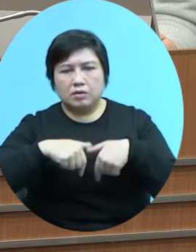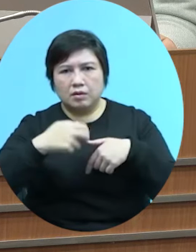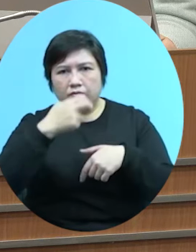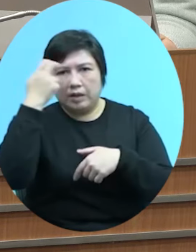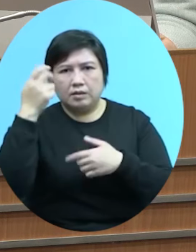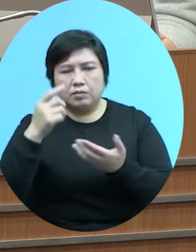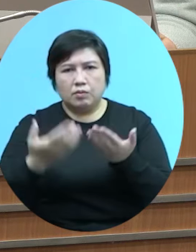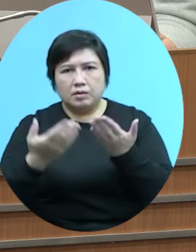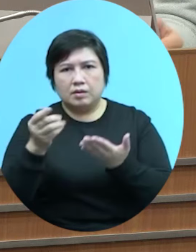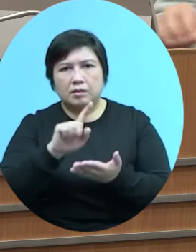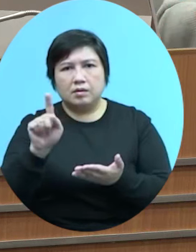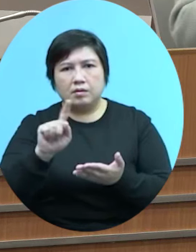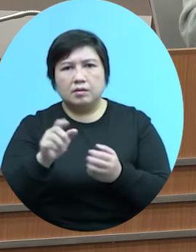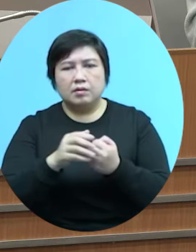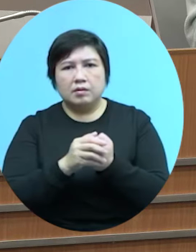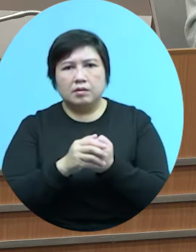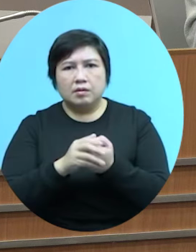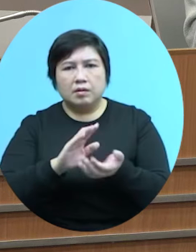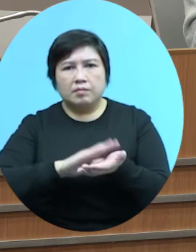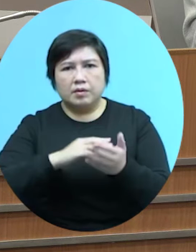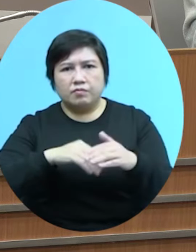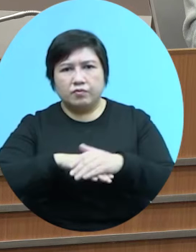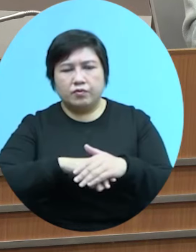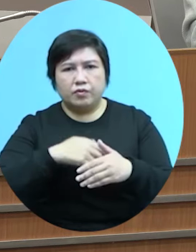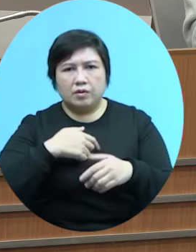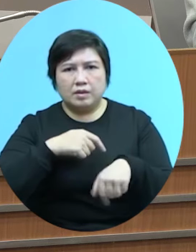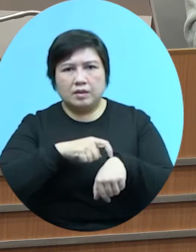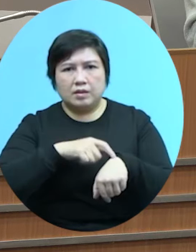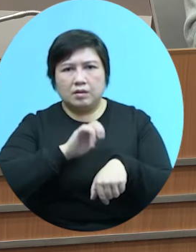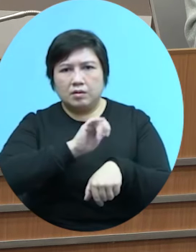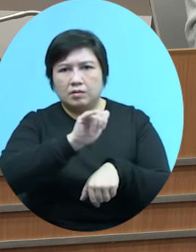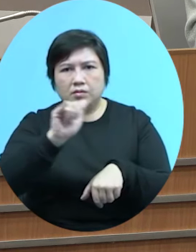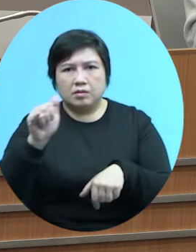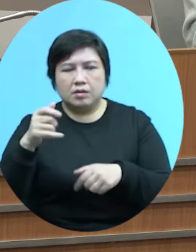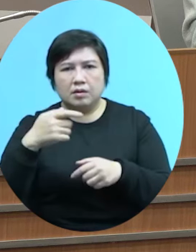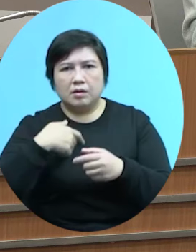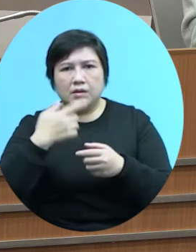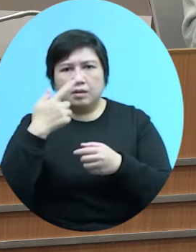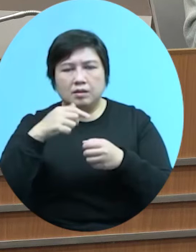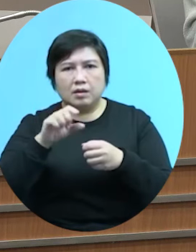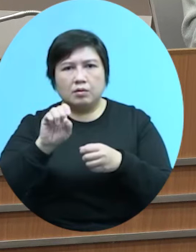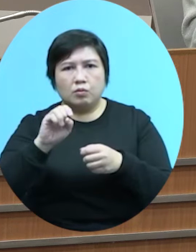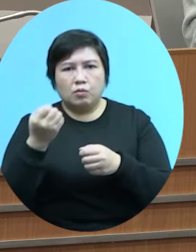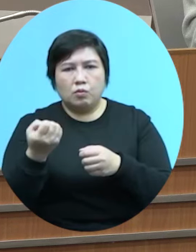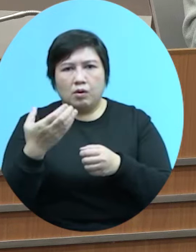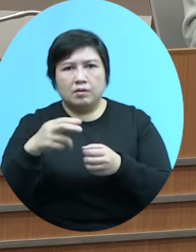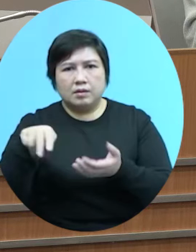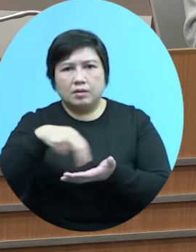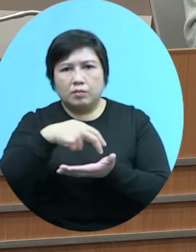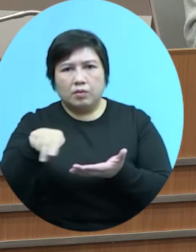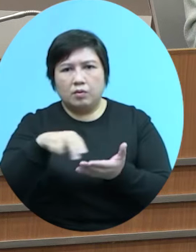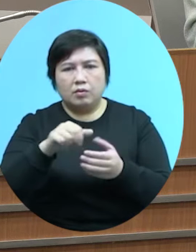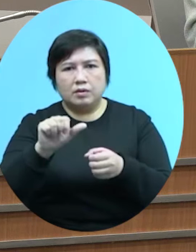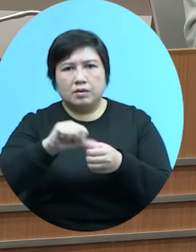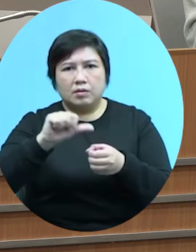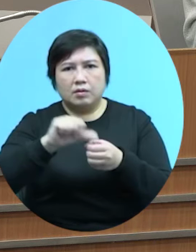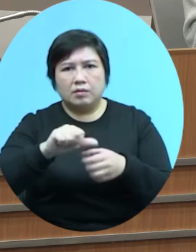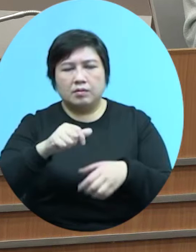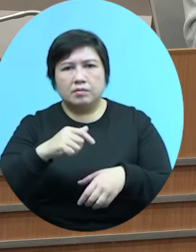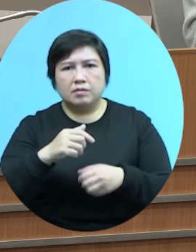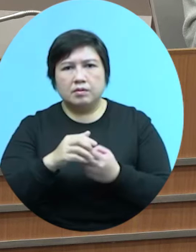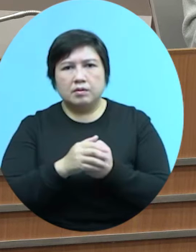怎樣看到她病毒潛伏期間也去過幾間譬如新光等等的舞廳想問一下中心你覺得